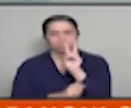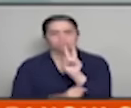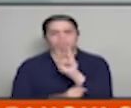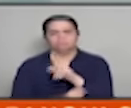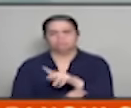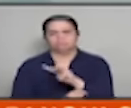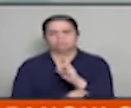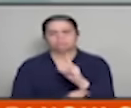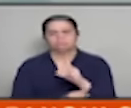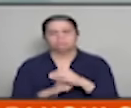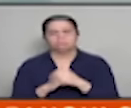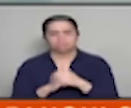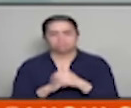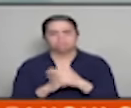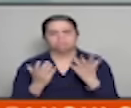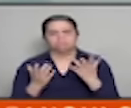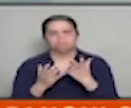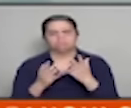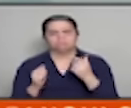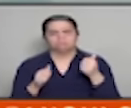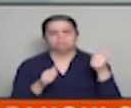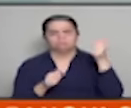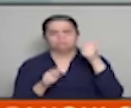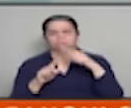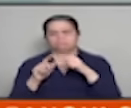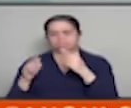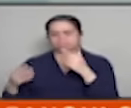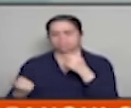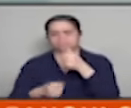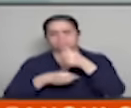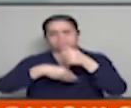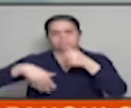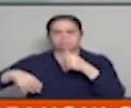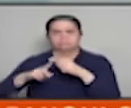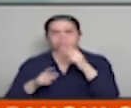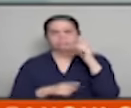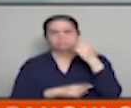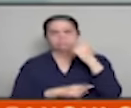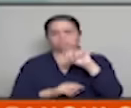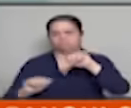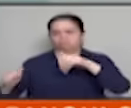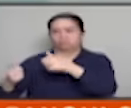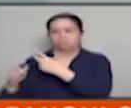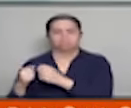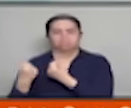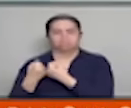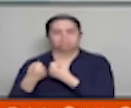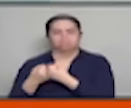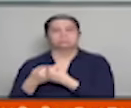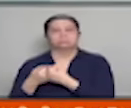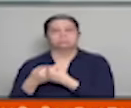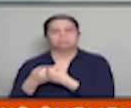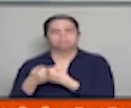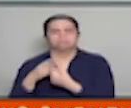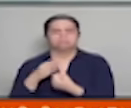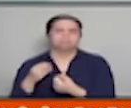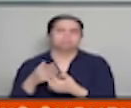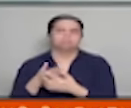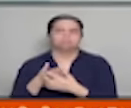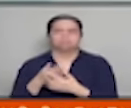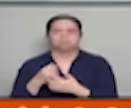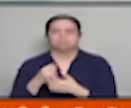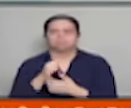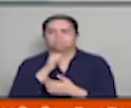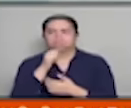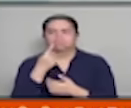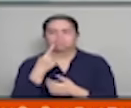PWD na yes, constituent sir po ni Kagawad. Itong si Kagawad po, inahamon sila ng away. Mm-hmm. At hindi